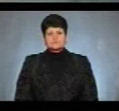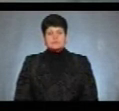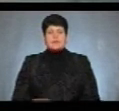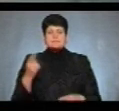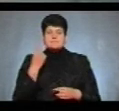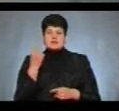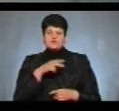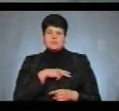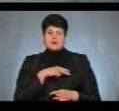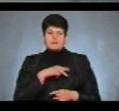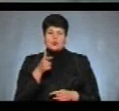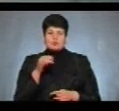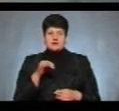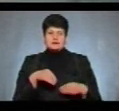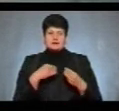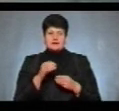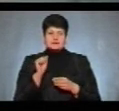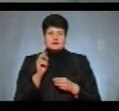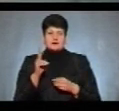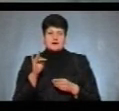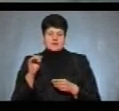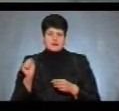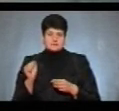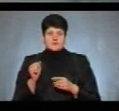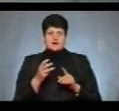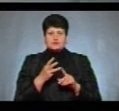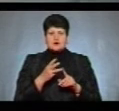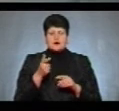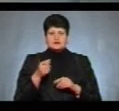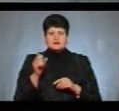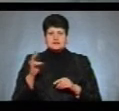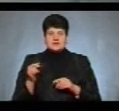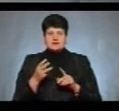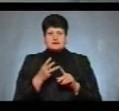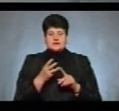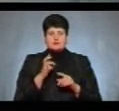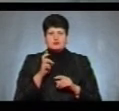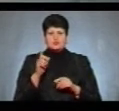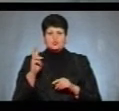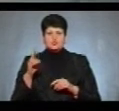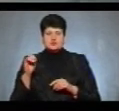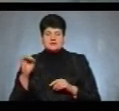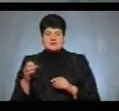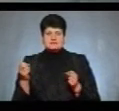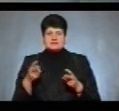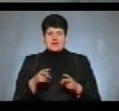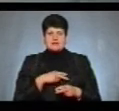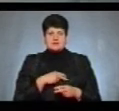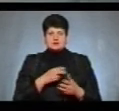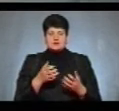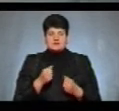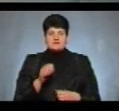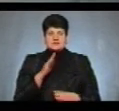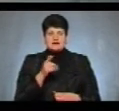Першою премією гуморини відзначила Арсенові Карка, другою – Ганну Назарків, третьою – Богдана Кушнірика. Спеціальний приз журі конкурсу отримав Василь